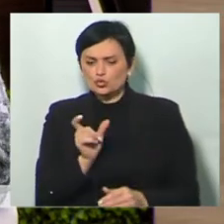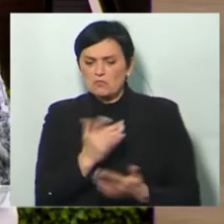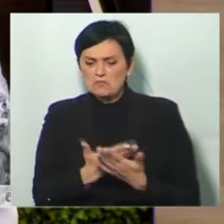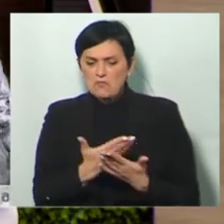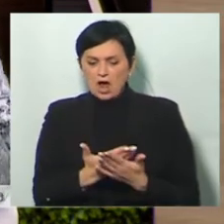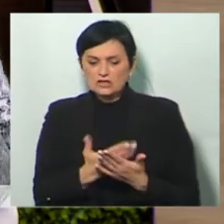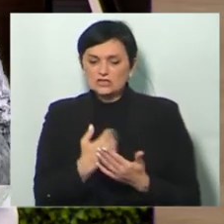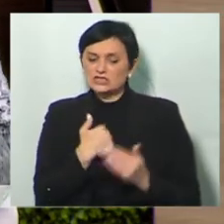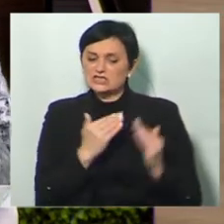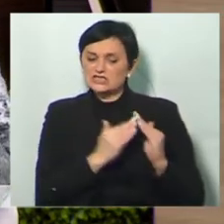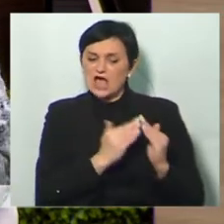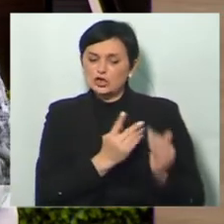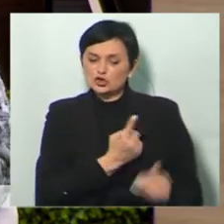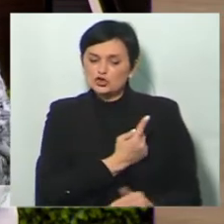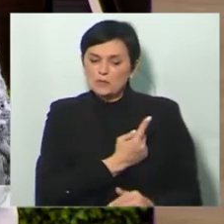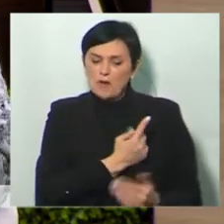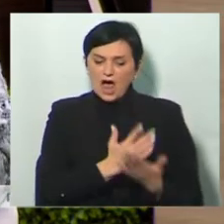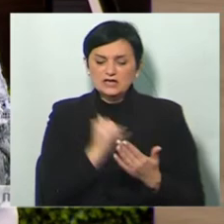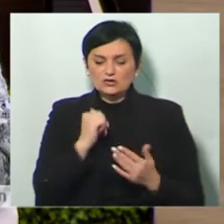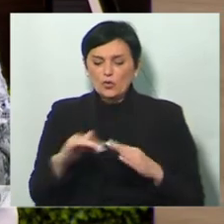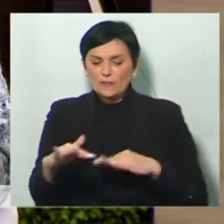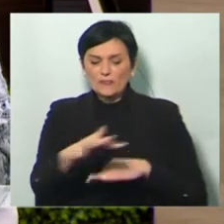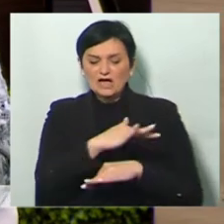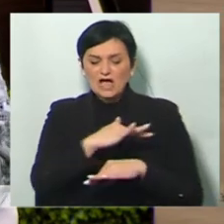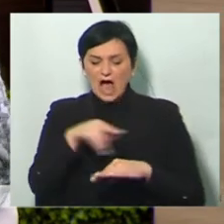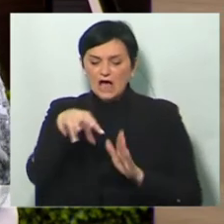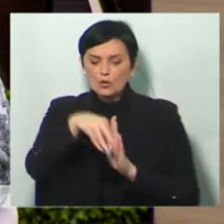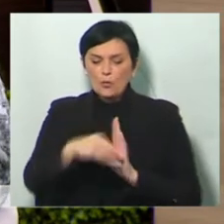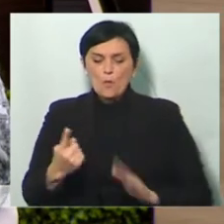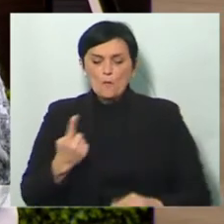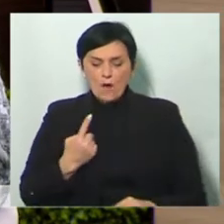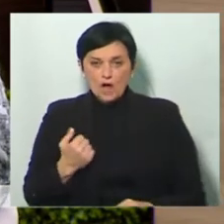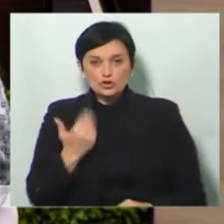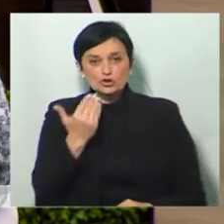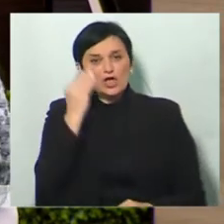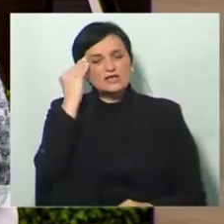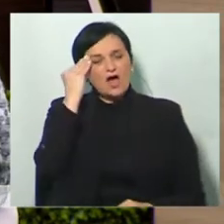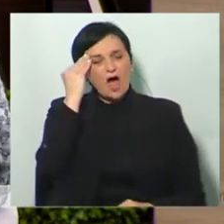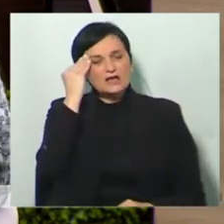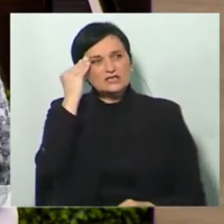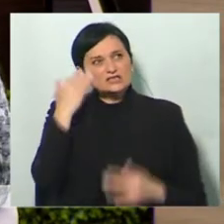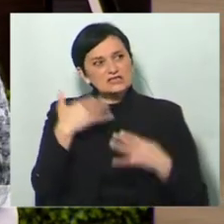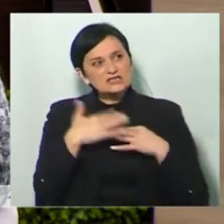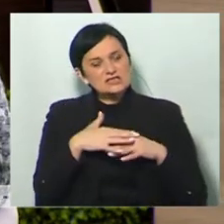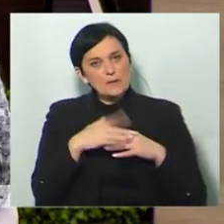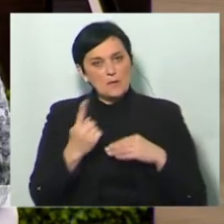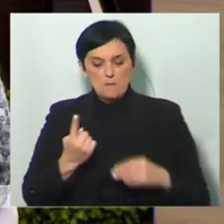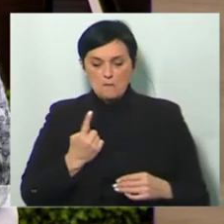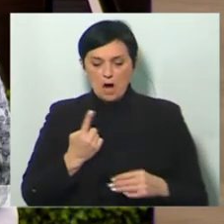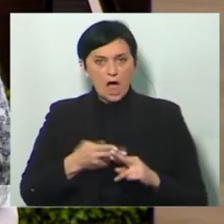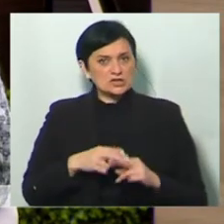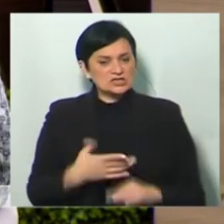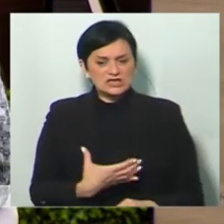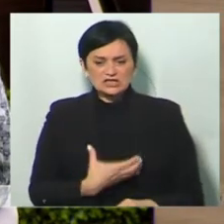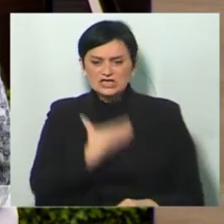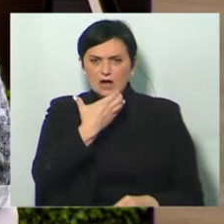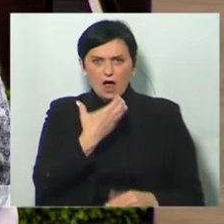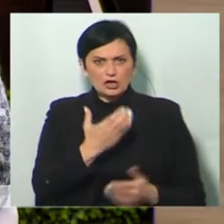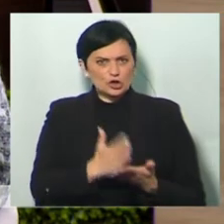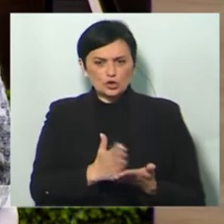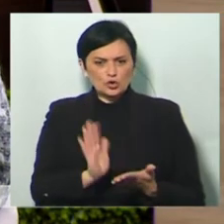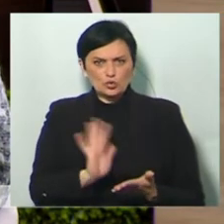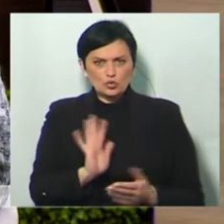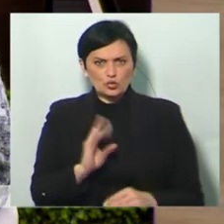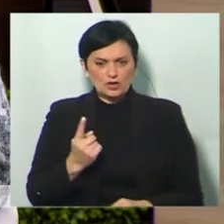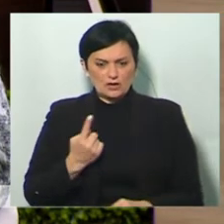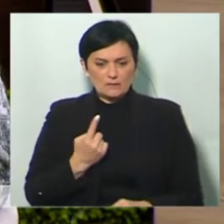მარტო ხარ სახლში, მარტო ხარ რაღაც გარემოში, მარტო ხარ რაღაც ჩვენს აზრებში, მაგრამ ეს ტრაგიკული არ არის ეს მარტოობა.